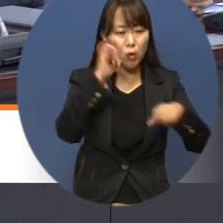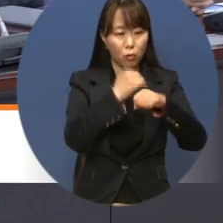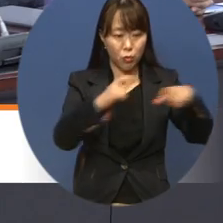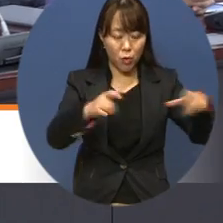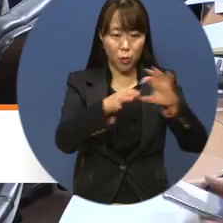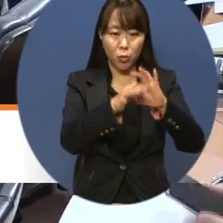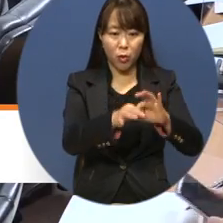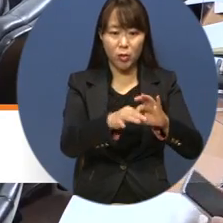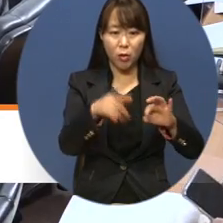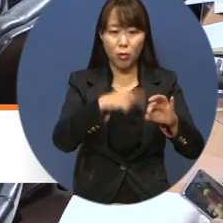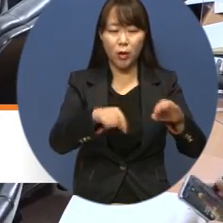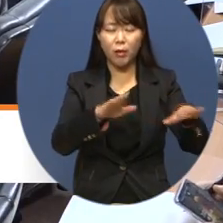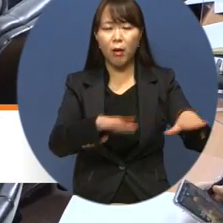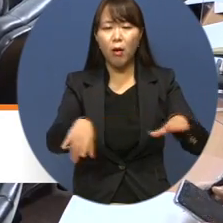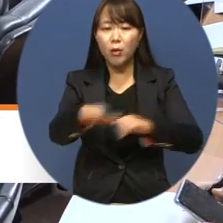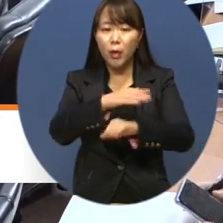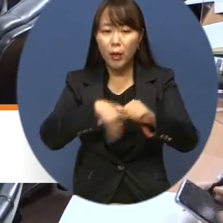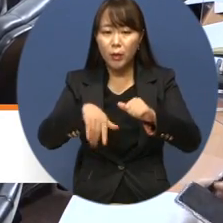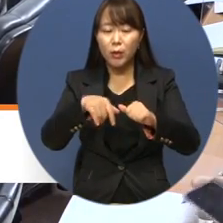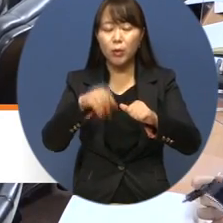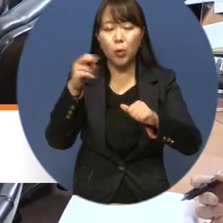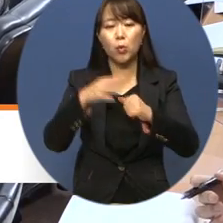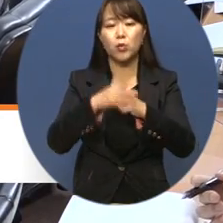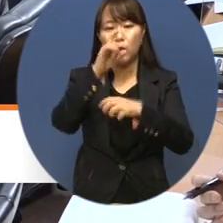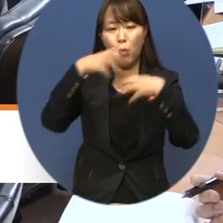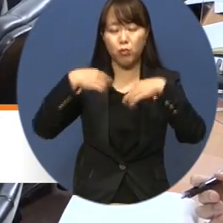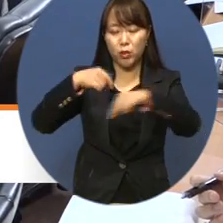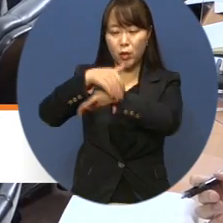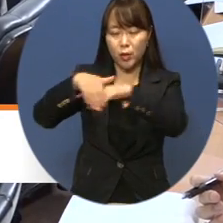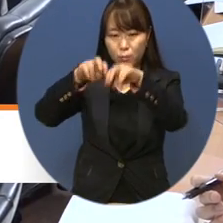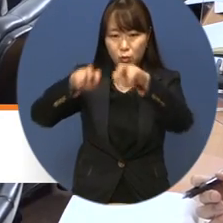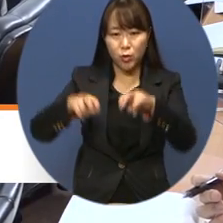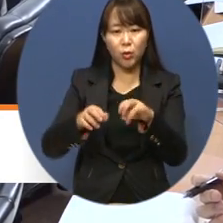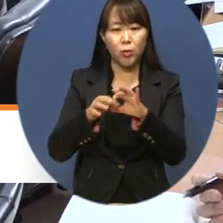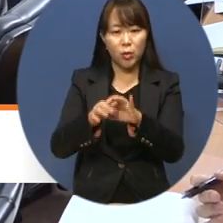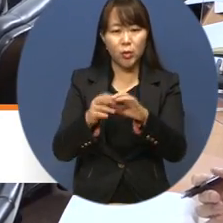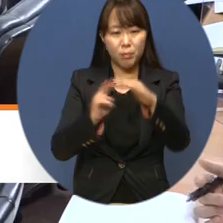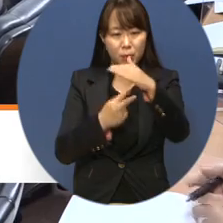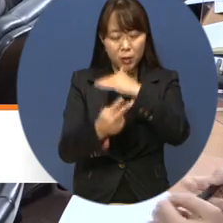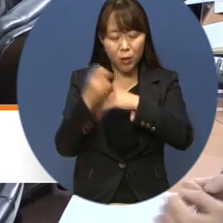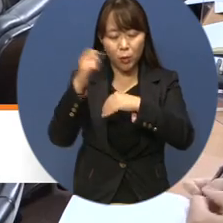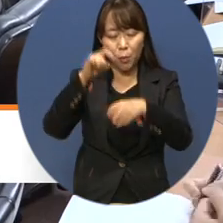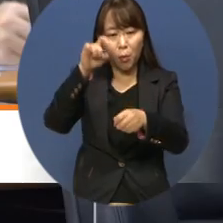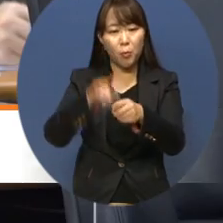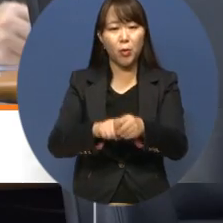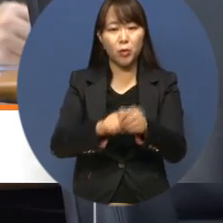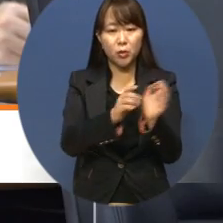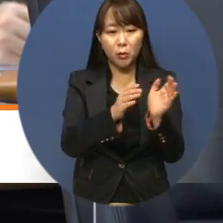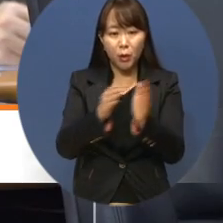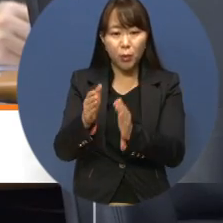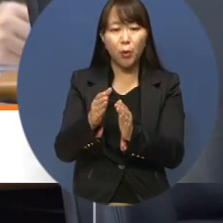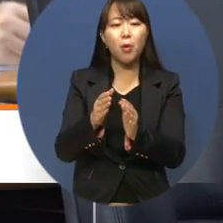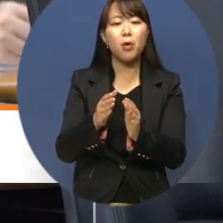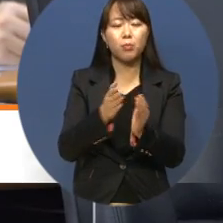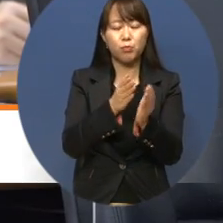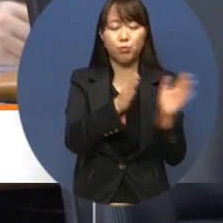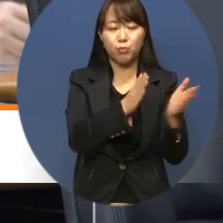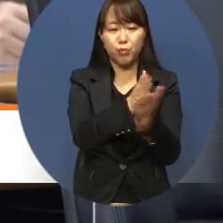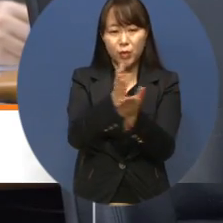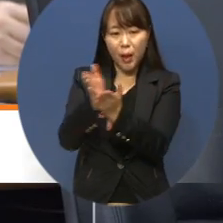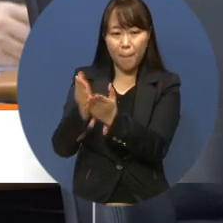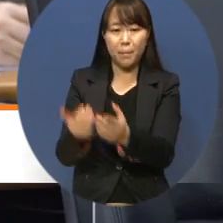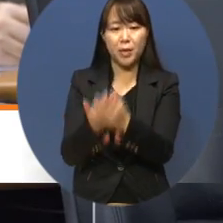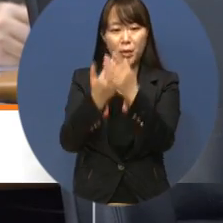남해안 남중권 대내외 여건과 정부 정책 분석을 통한 비전과 목표를 정하고 분야별 발전